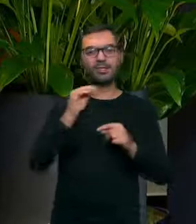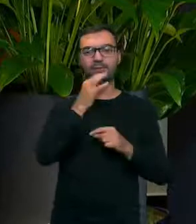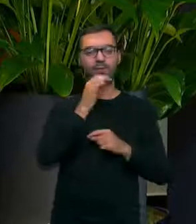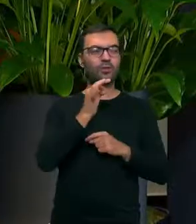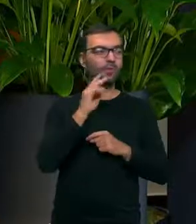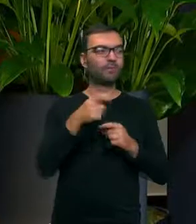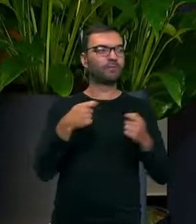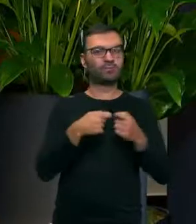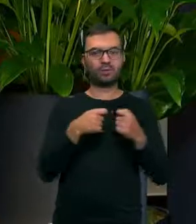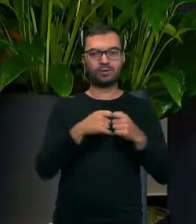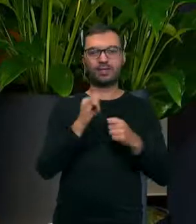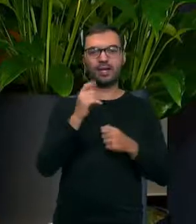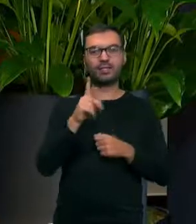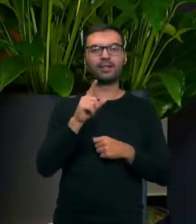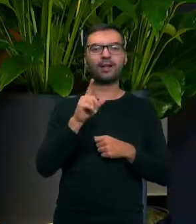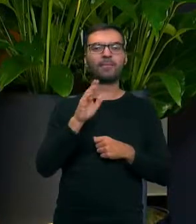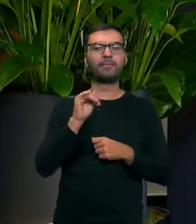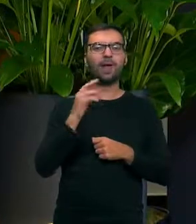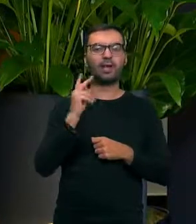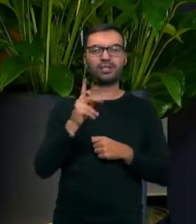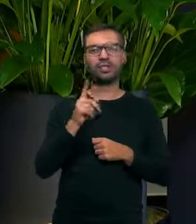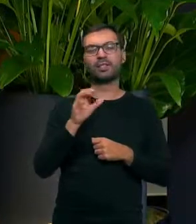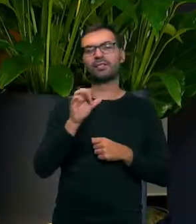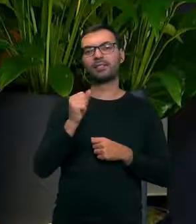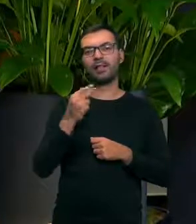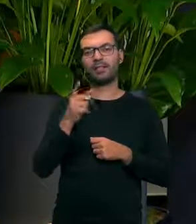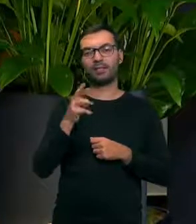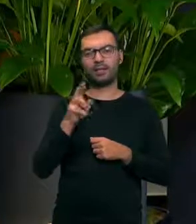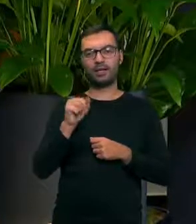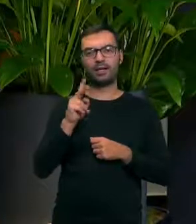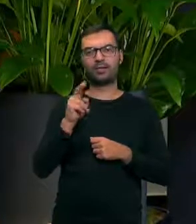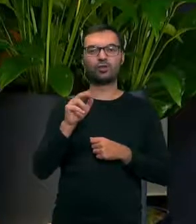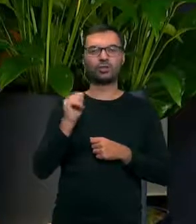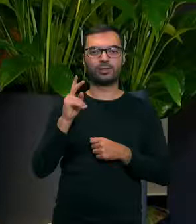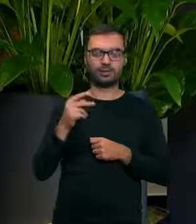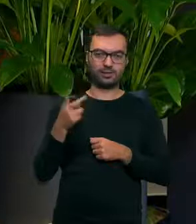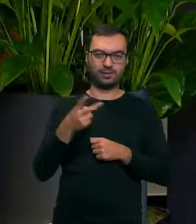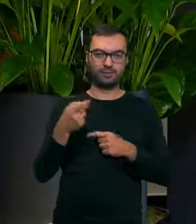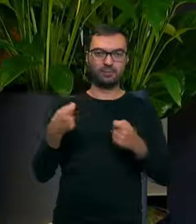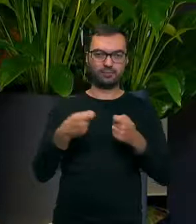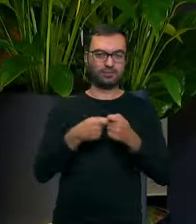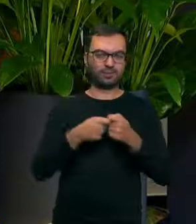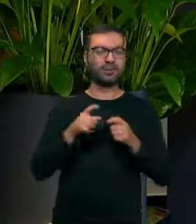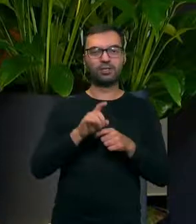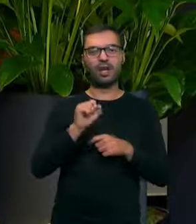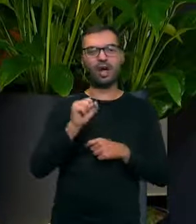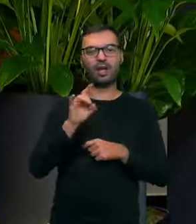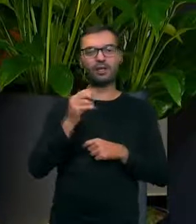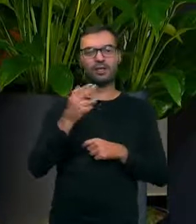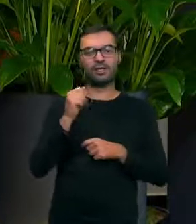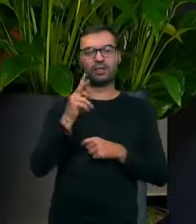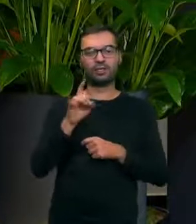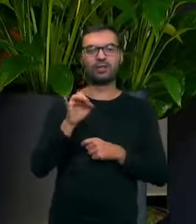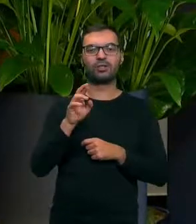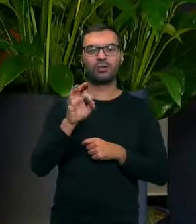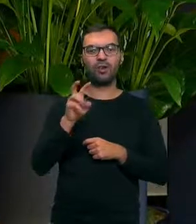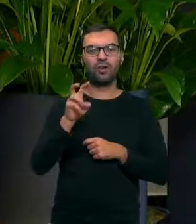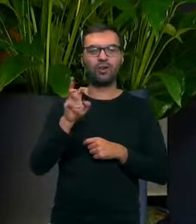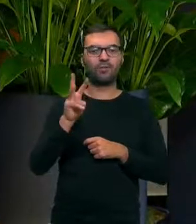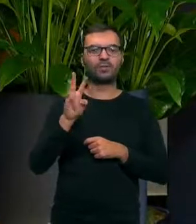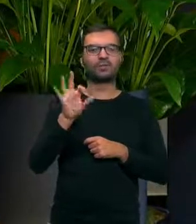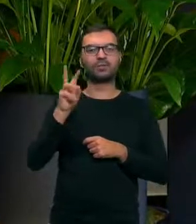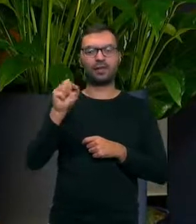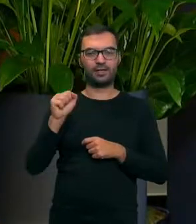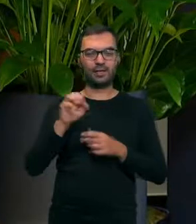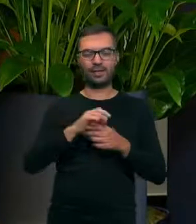zapytać o współpracę na przykład z Jackiem Braciakiem, no i z Sandrą Korzeniak, to dwoje Twoich partnerów. No i Agnieszka Grochowska oczywiście, chociaż jak sobie sprawdzę